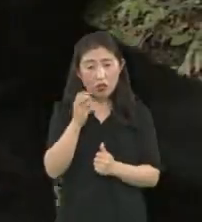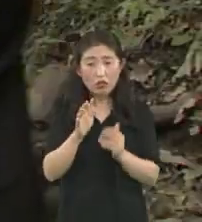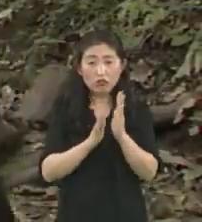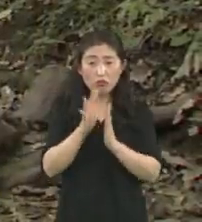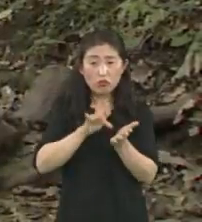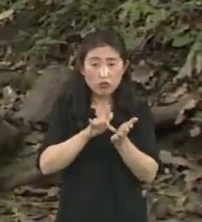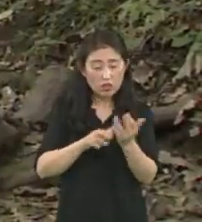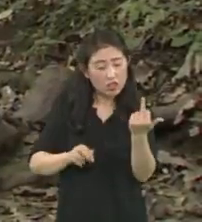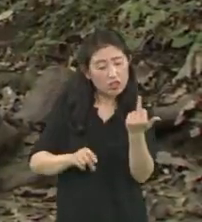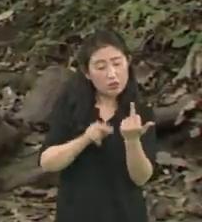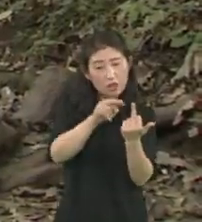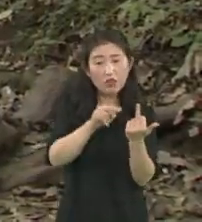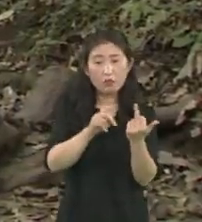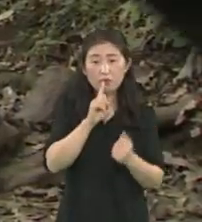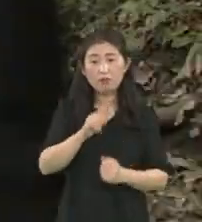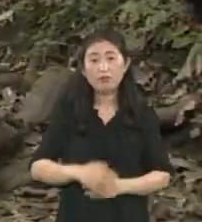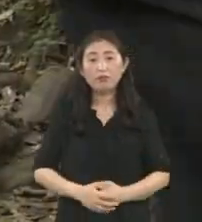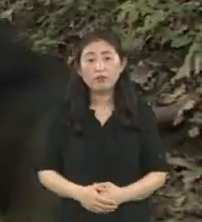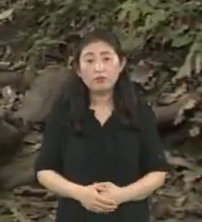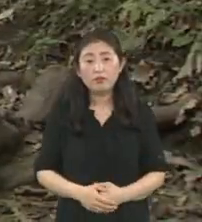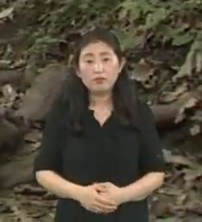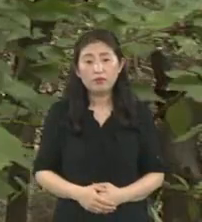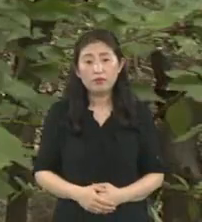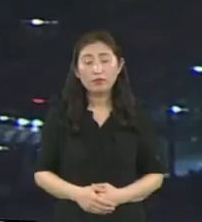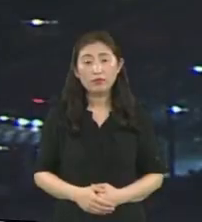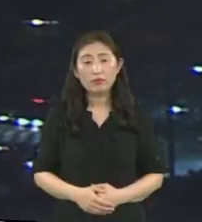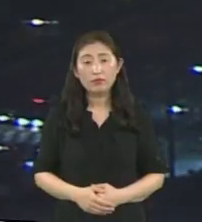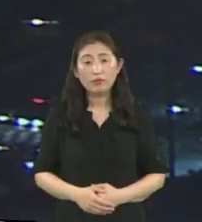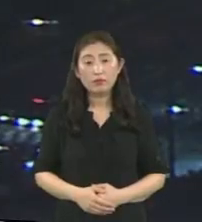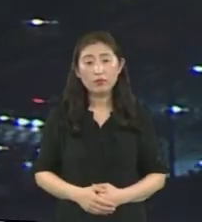서식지 무단 입산 등입니다.